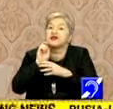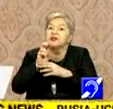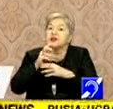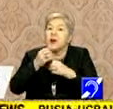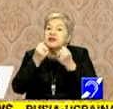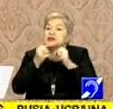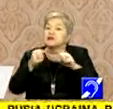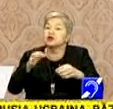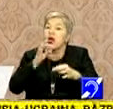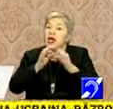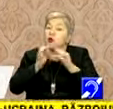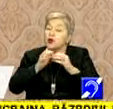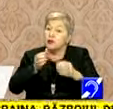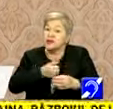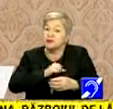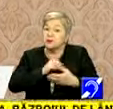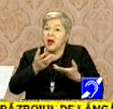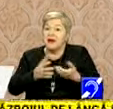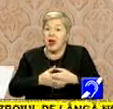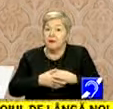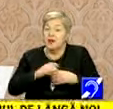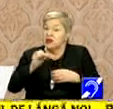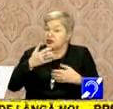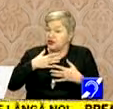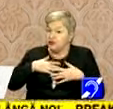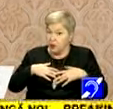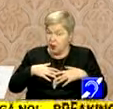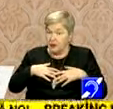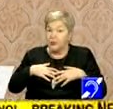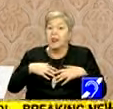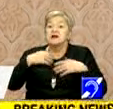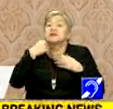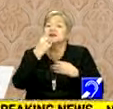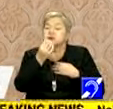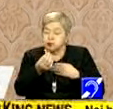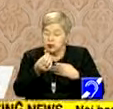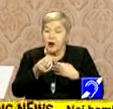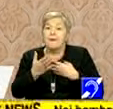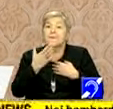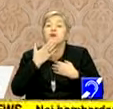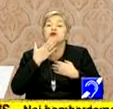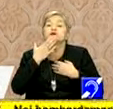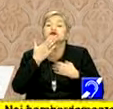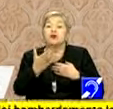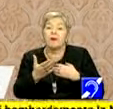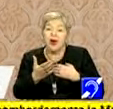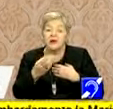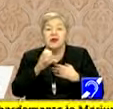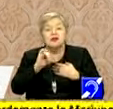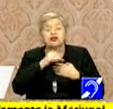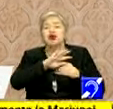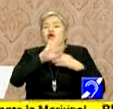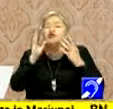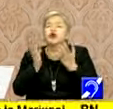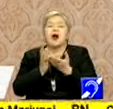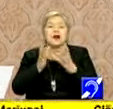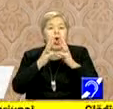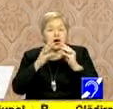economică a Spaniei. Și vrem să transmitem mulțumiri și poporului român, pentru